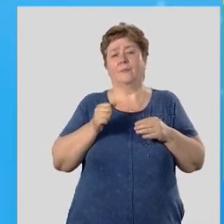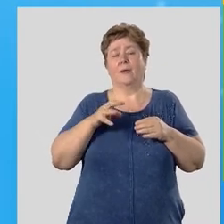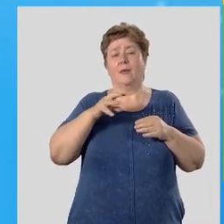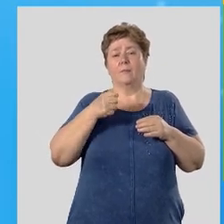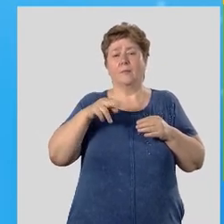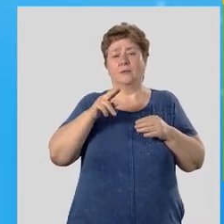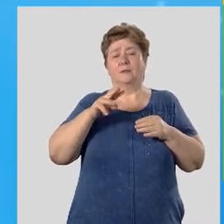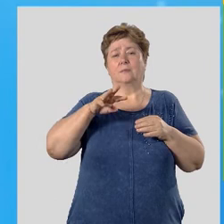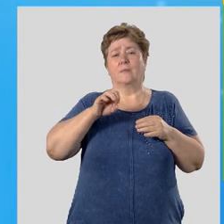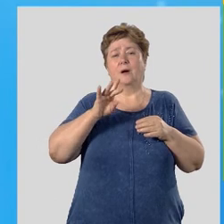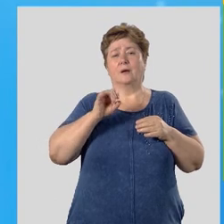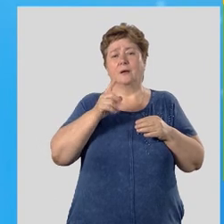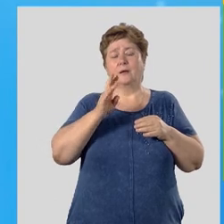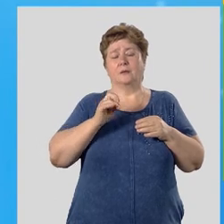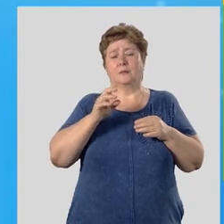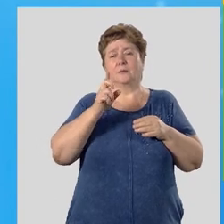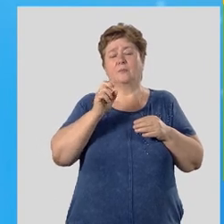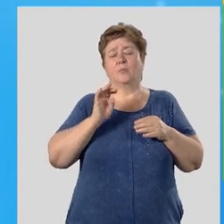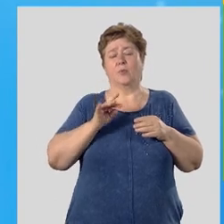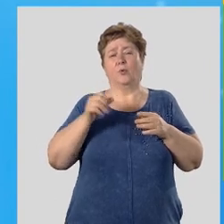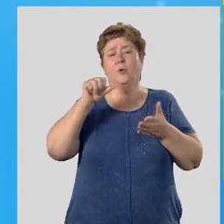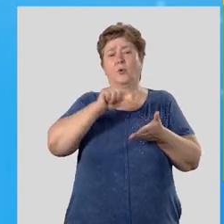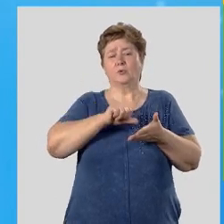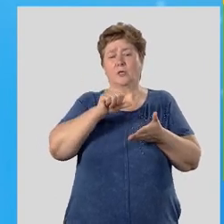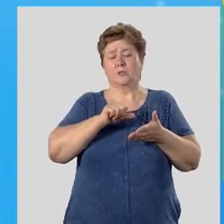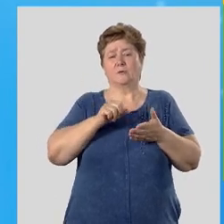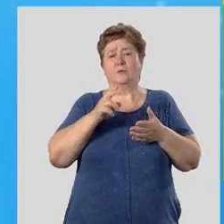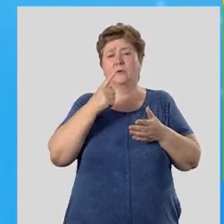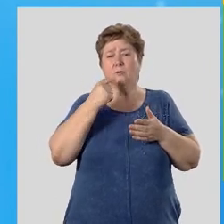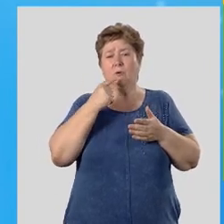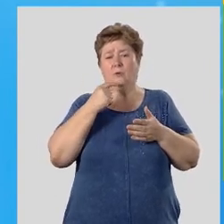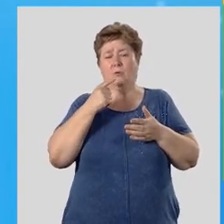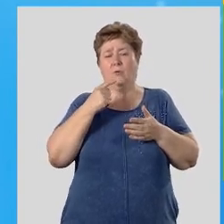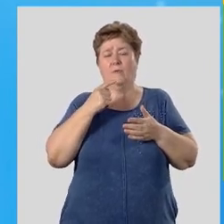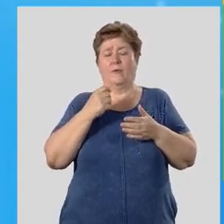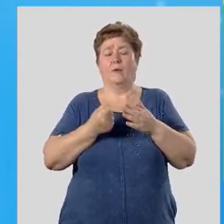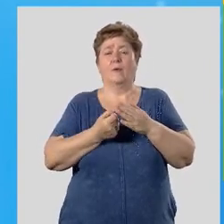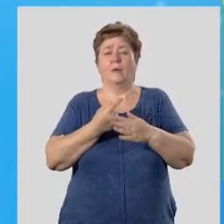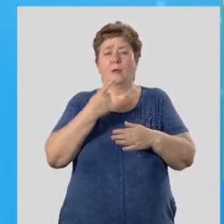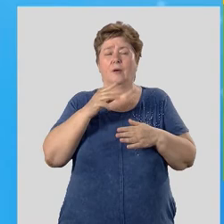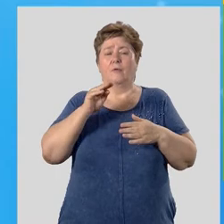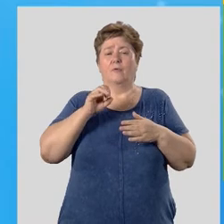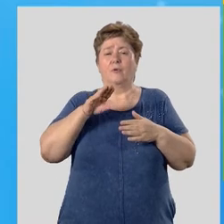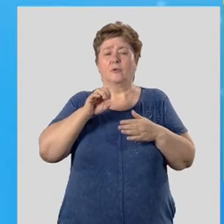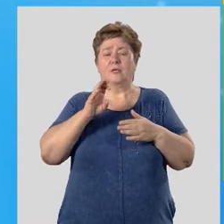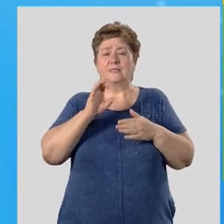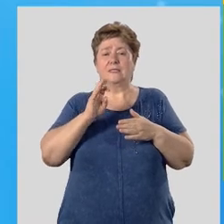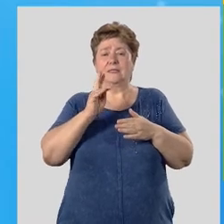Медь, марганец и бор участвуют в кроветворении,